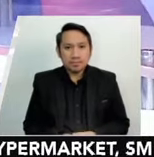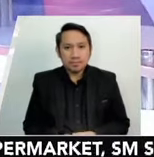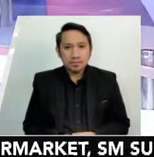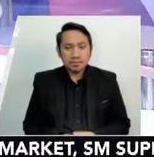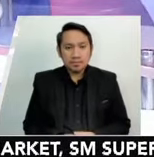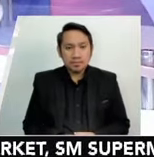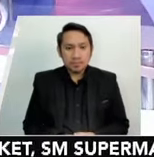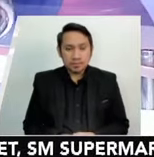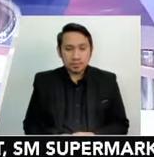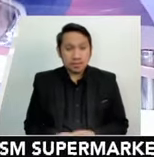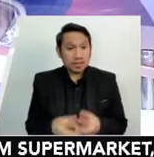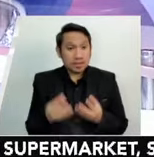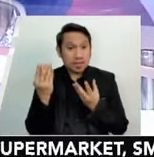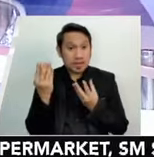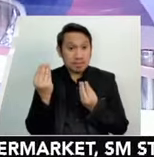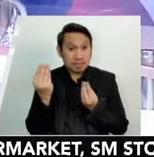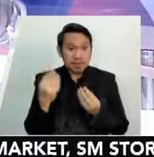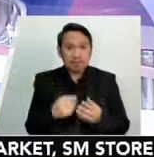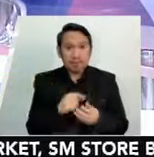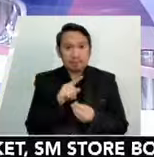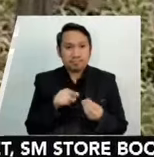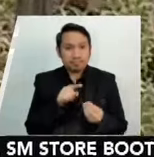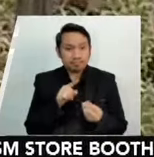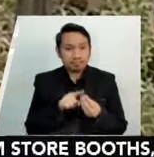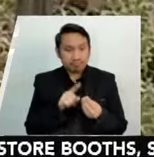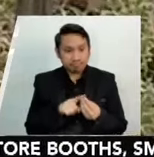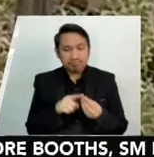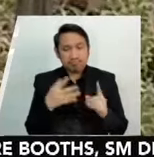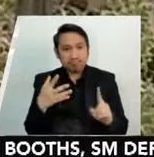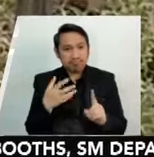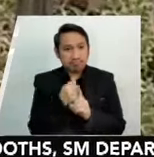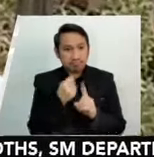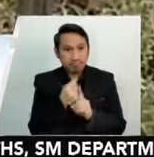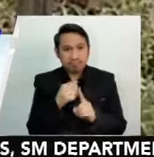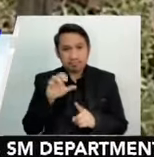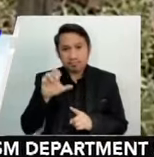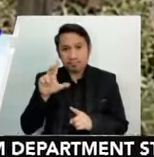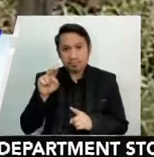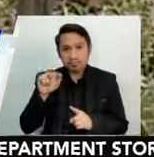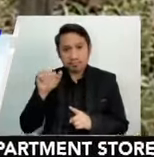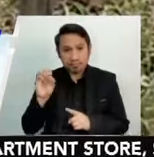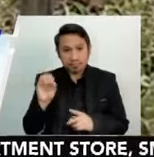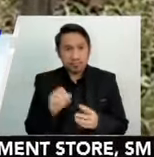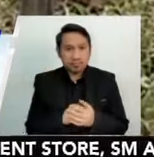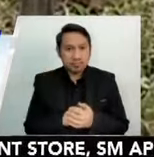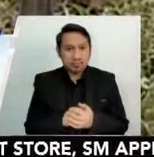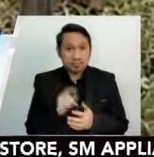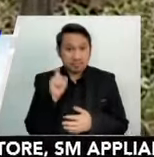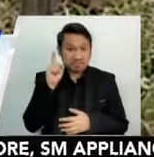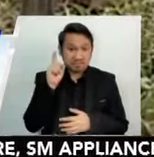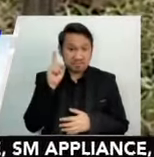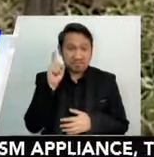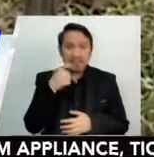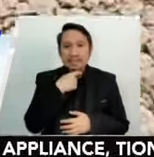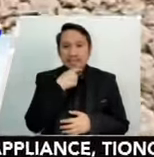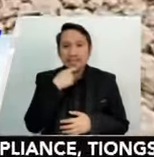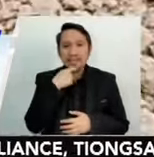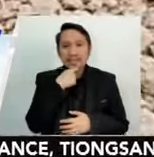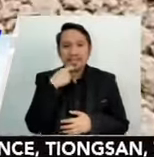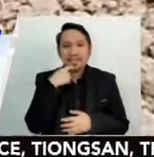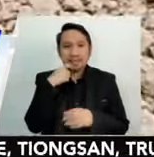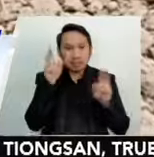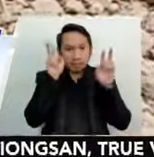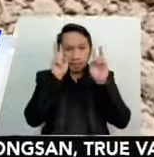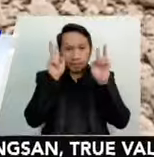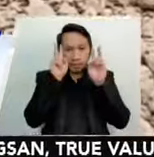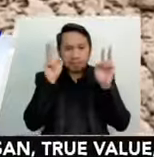Update tayo tungkol sa epekto ng El Nino. Natuyot na ang ilang pananim ng gulay sa ilang sakahan sa Dinalungan, Aurora. Dahil